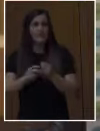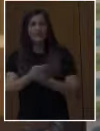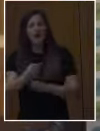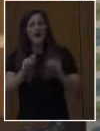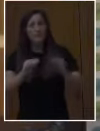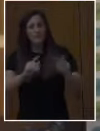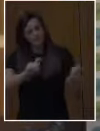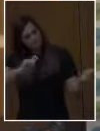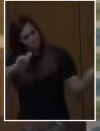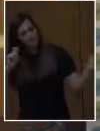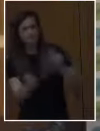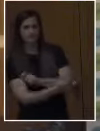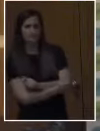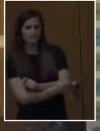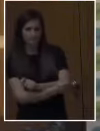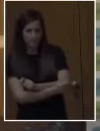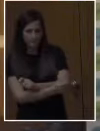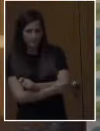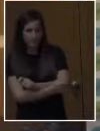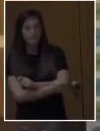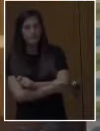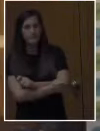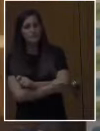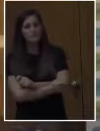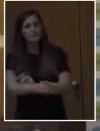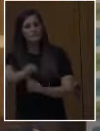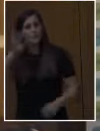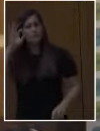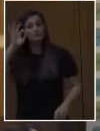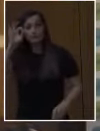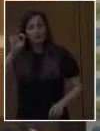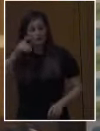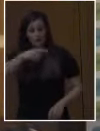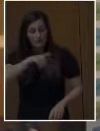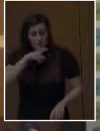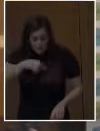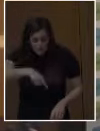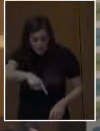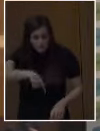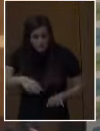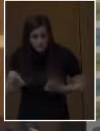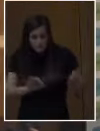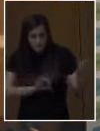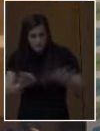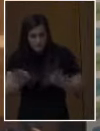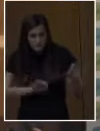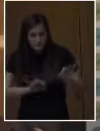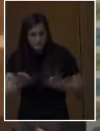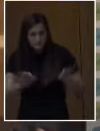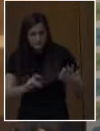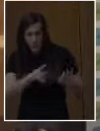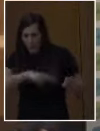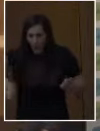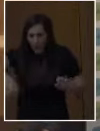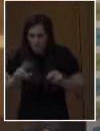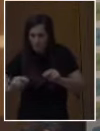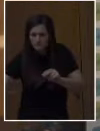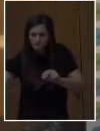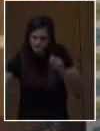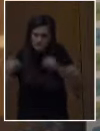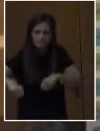εκπαίδευση. Έτσι ώστε να μπορέσουμε να ξέρουμε ότι αυτό που σχεδιάζουμε είναι μια κοινή συνισταμένη όλων αυτών